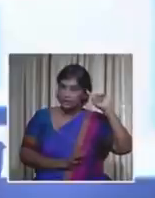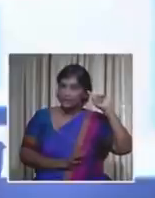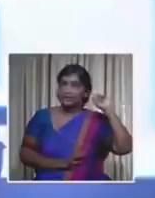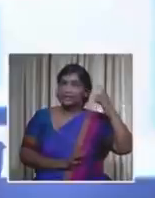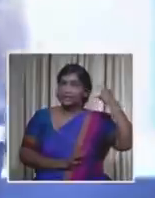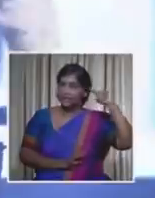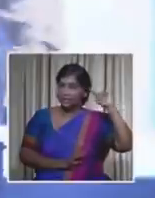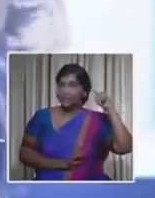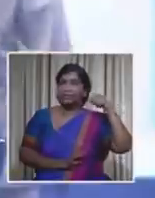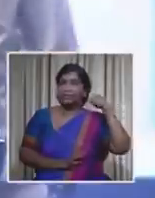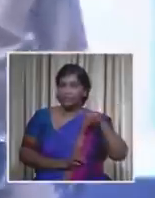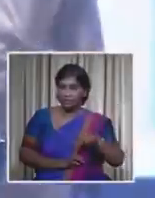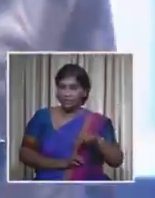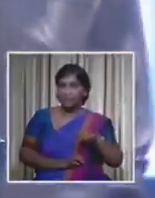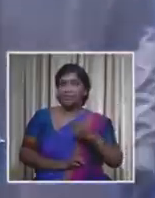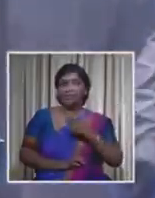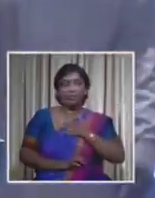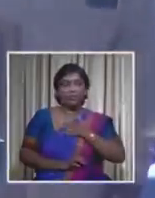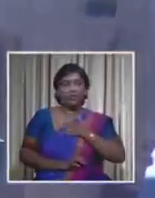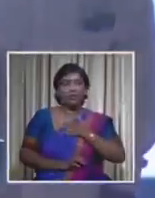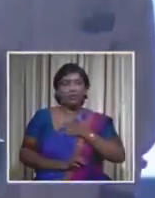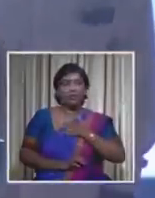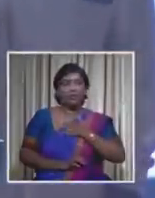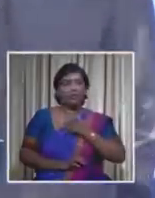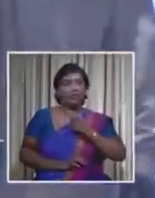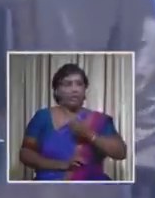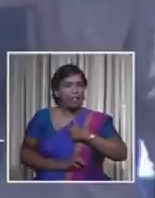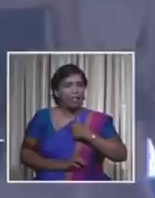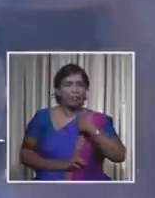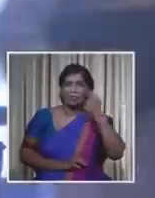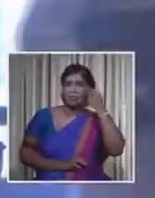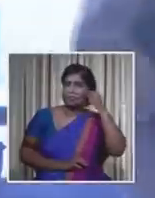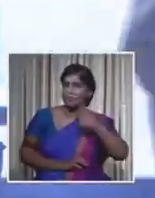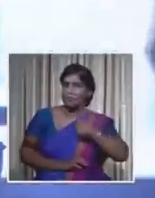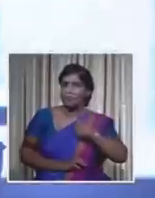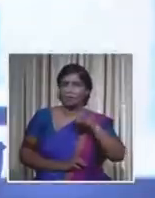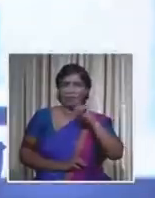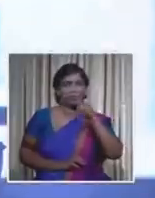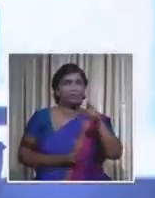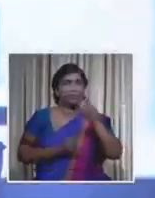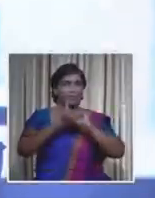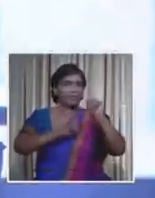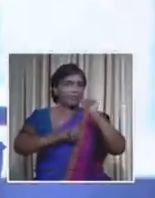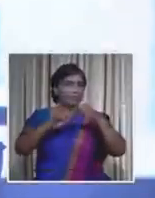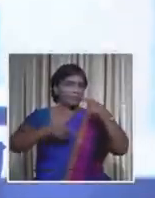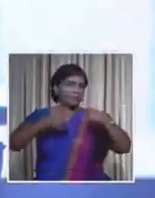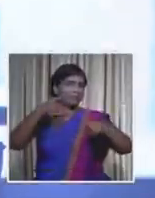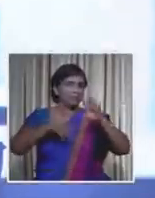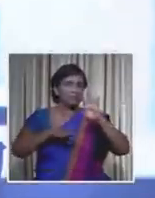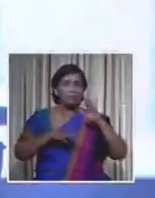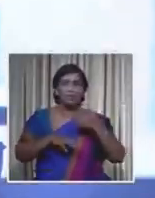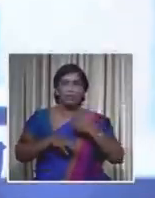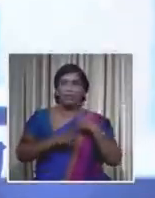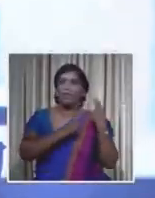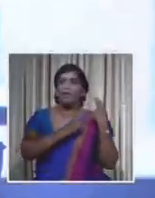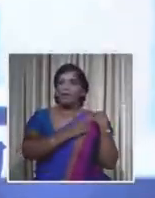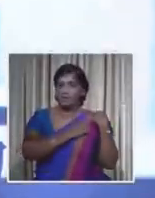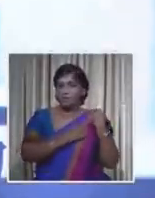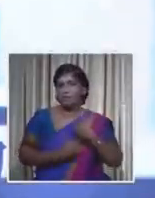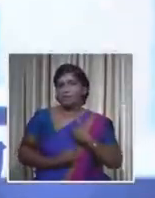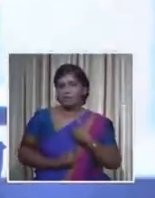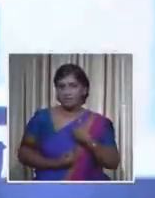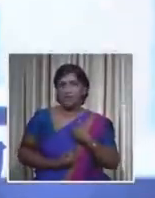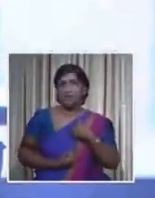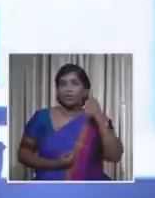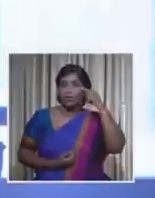ඊයේ දිනේත් අද දිනේත් මගේ නම විවිධ විදියට සඳහන් වෙලා මේ සභාවේ කතා වෙලා තිබුණා. ඒ නිසා මගේ වගකීමක් තියෙනවා.